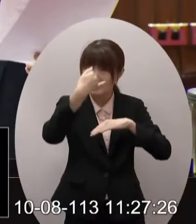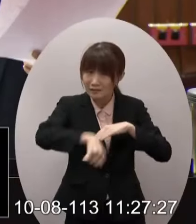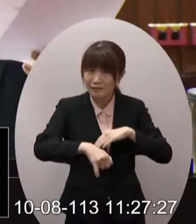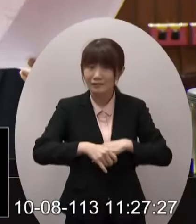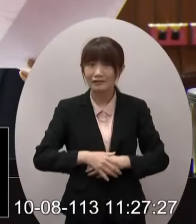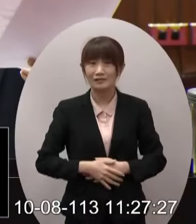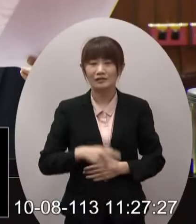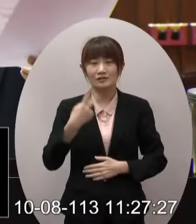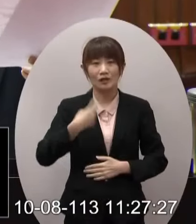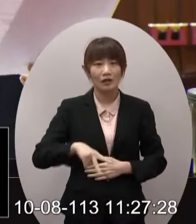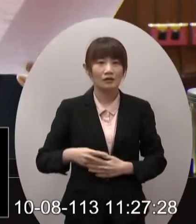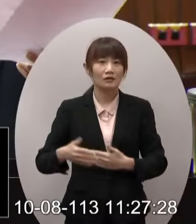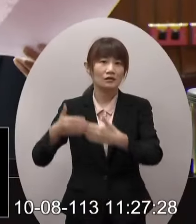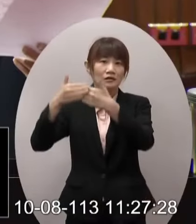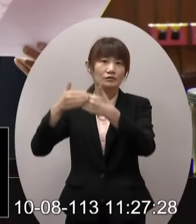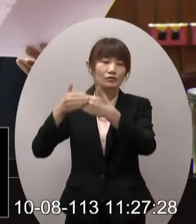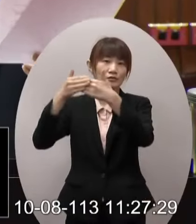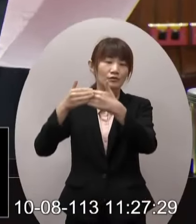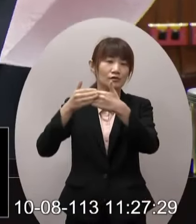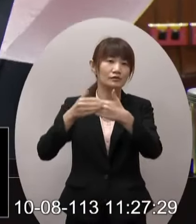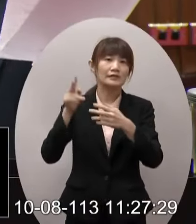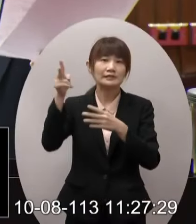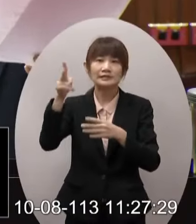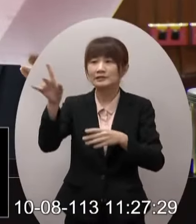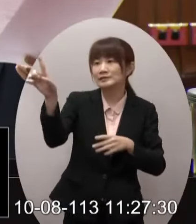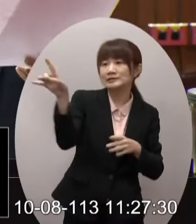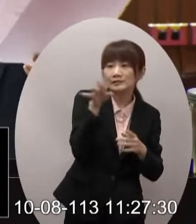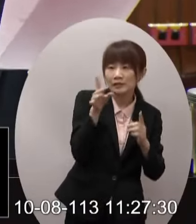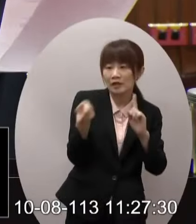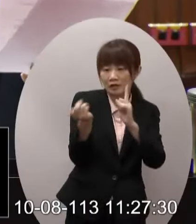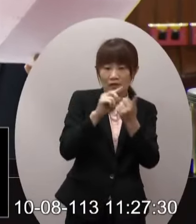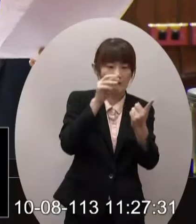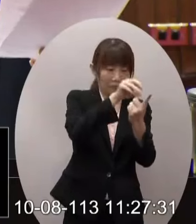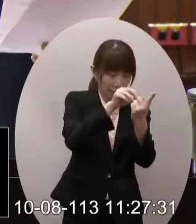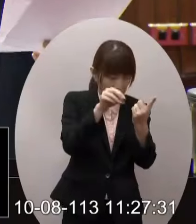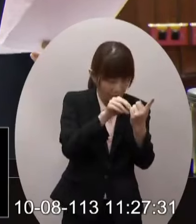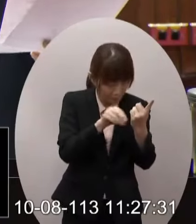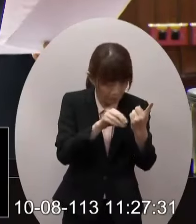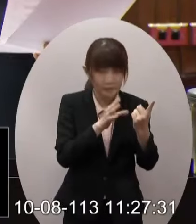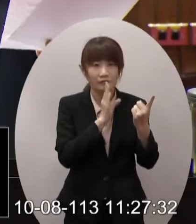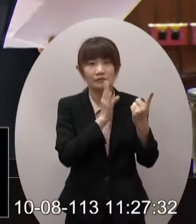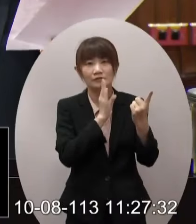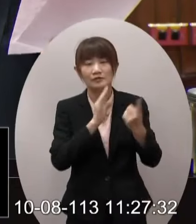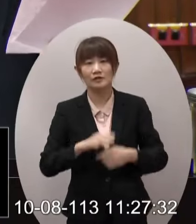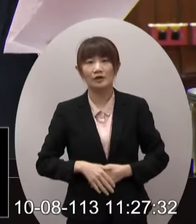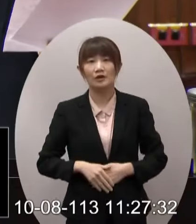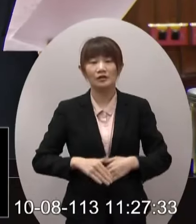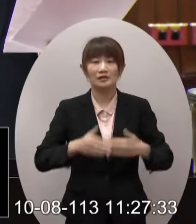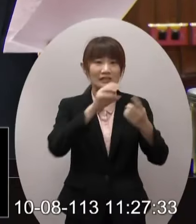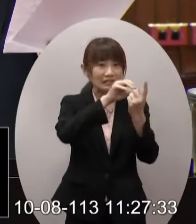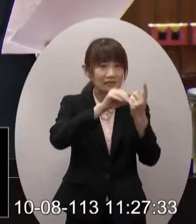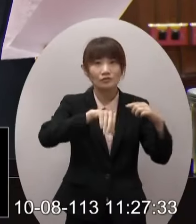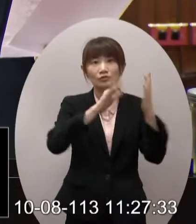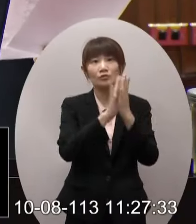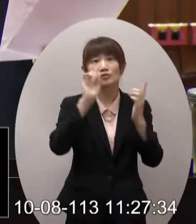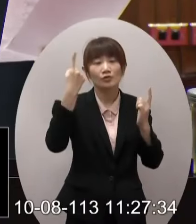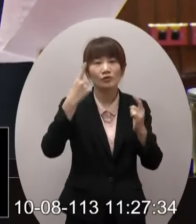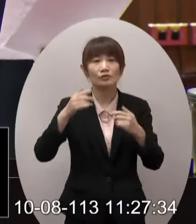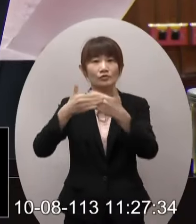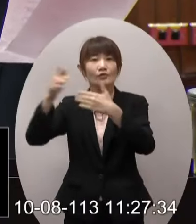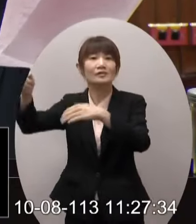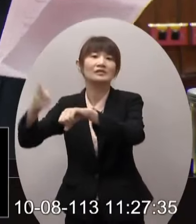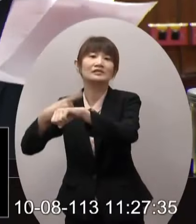用中国的用语，中共那边的用语优化哦，这个他都在用中共那边的用语。再来